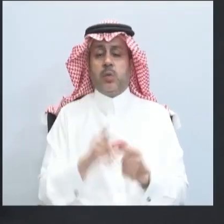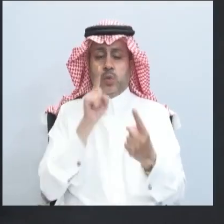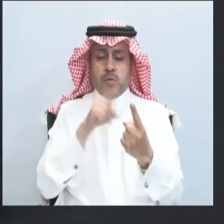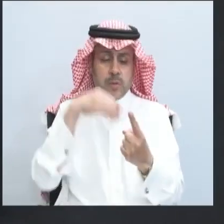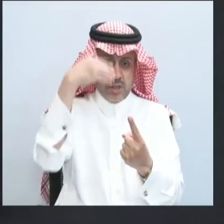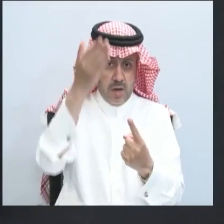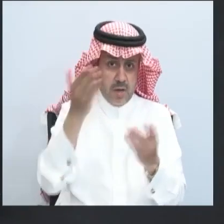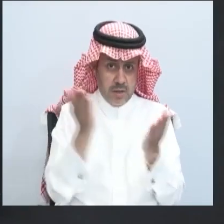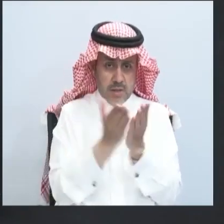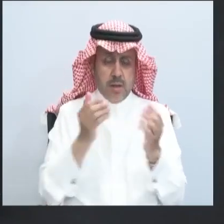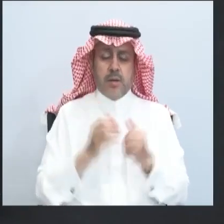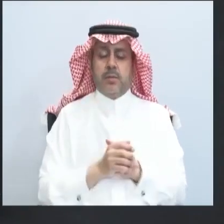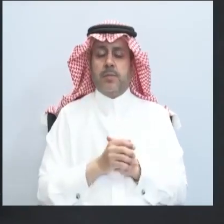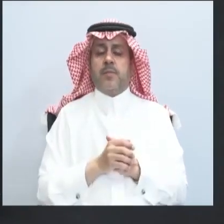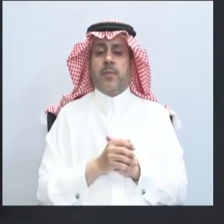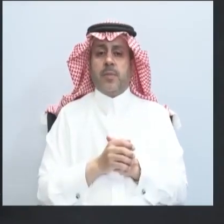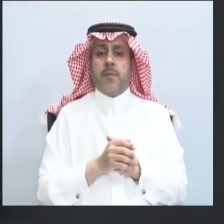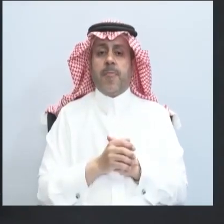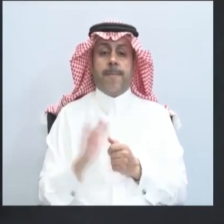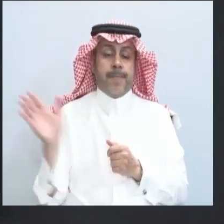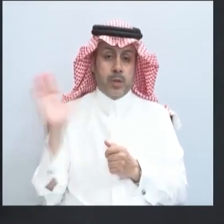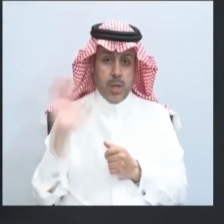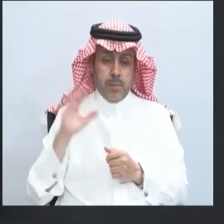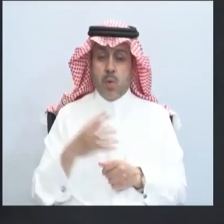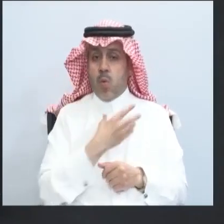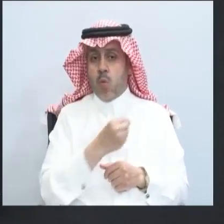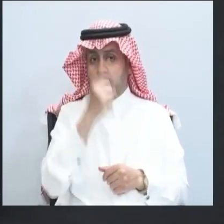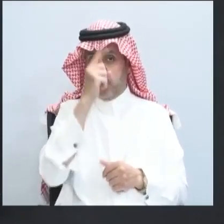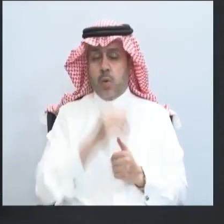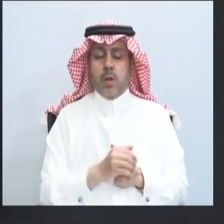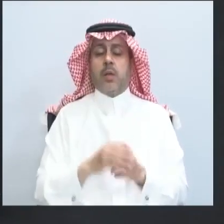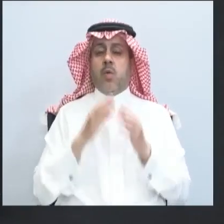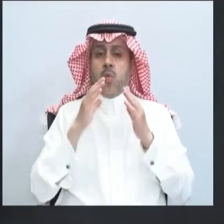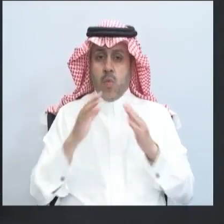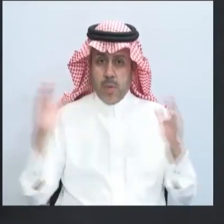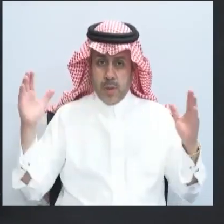على خير باذن الله تعالى في درس قادم والسلام عليكم ورحمه الله وبركاته